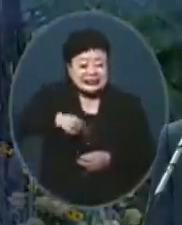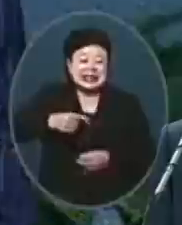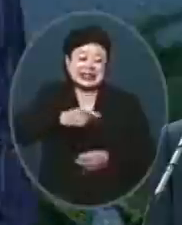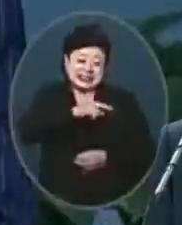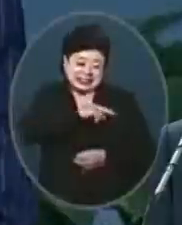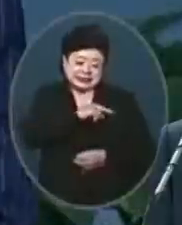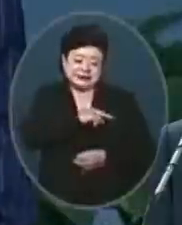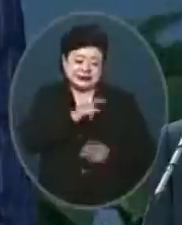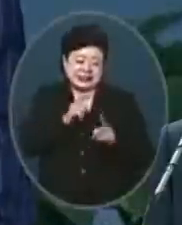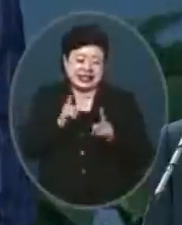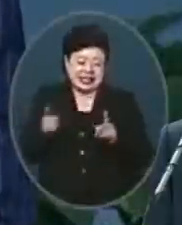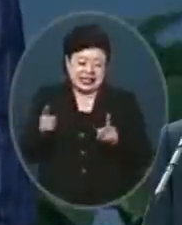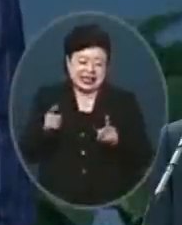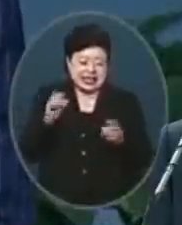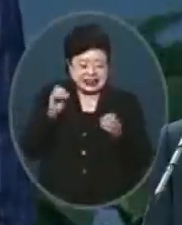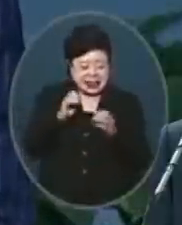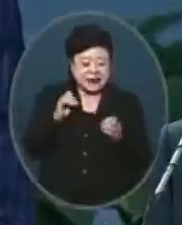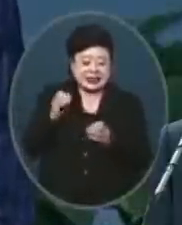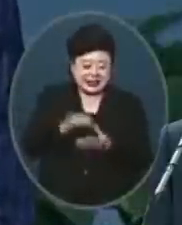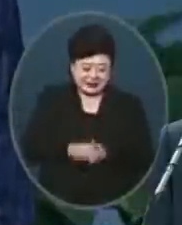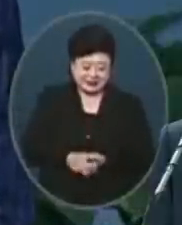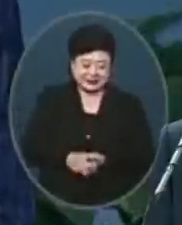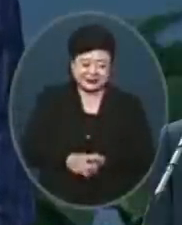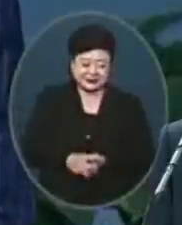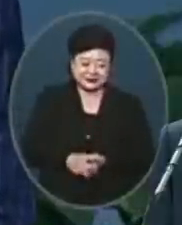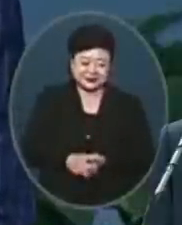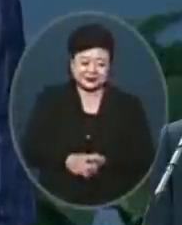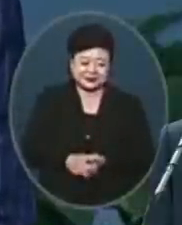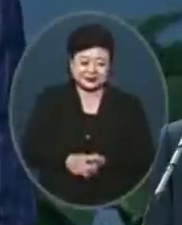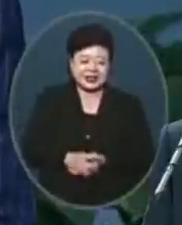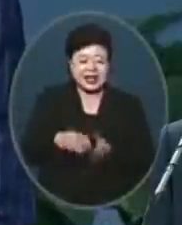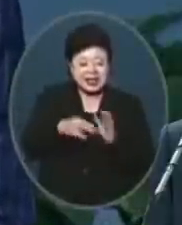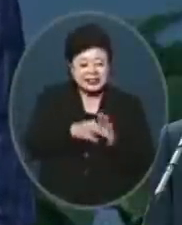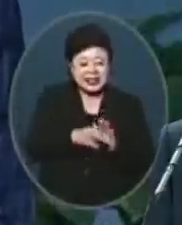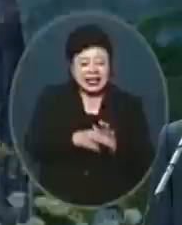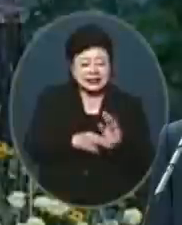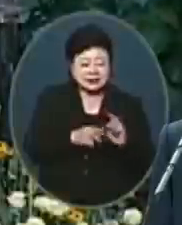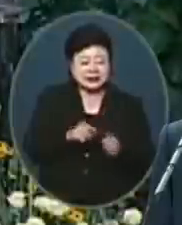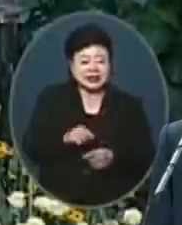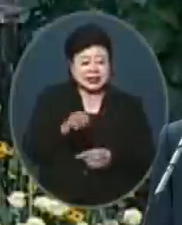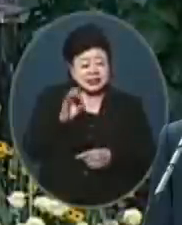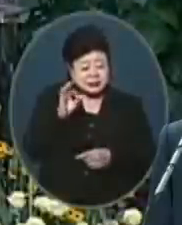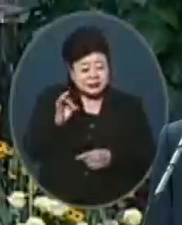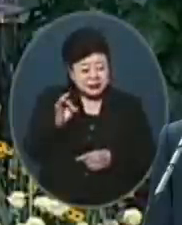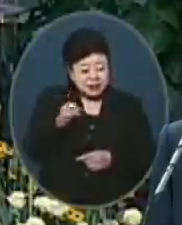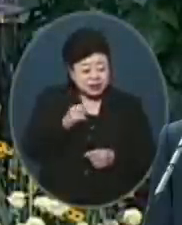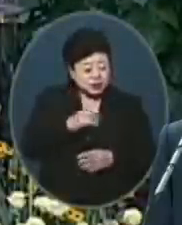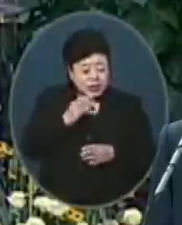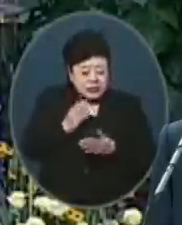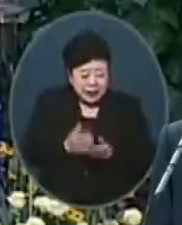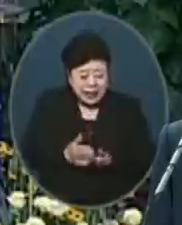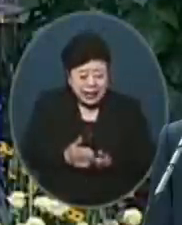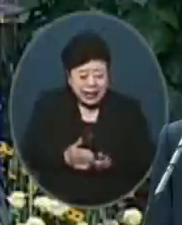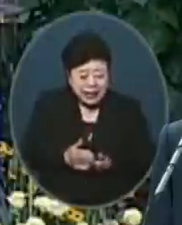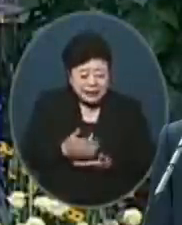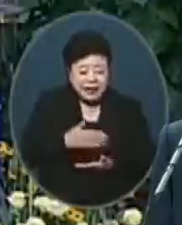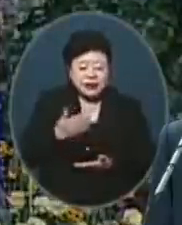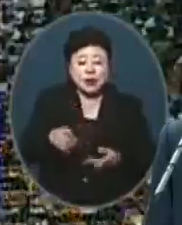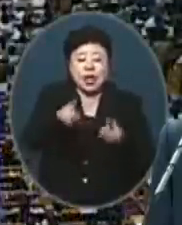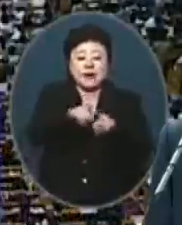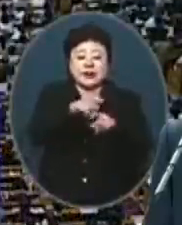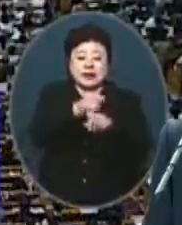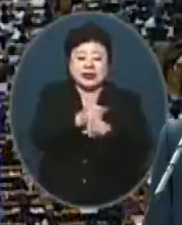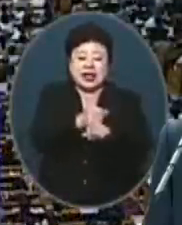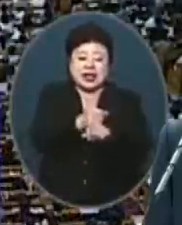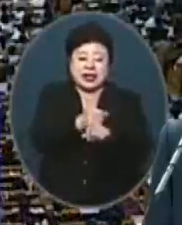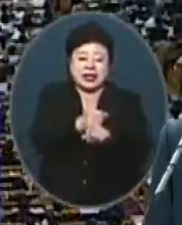1대1 대화가 되는 것입니다. 이사야 41장 10절에 보면 두려워하지 말라 내가 너와